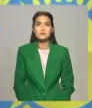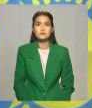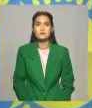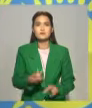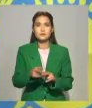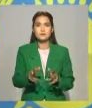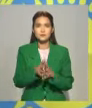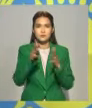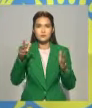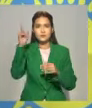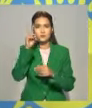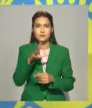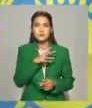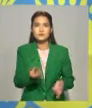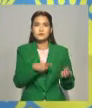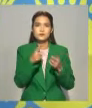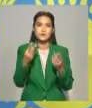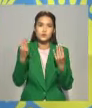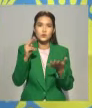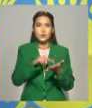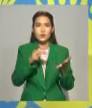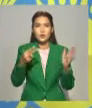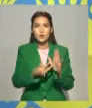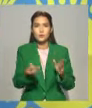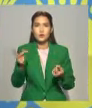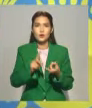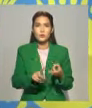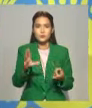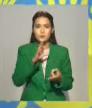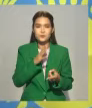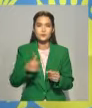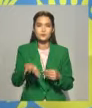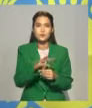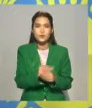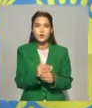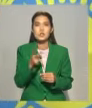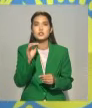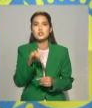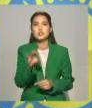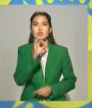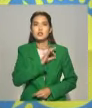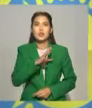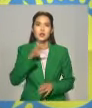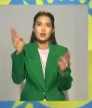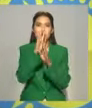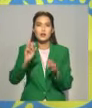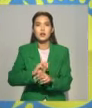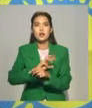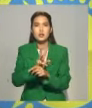Отремонтированы дороги и мостовые переходы. Доля дорог местного значения в нормативном состоянии достигла 82%. До конца года она